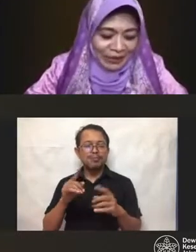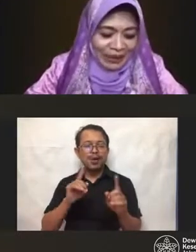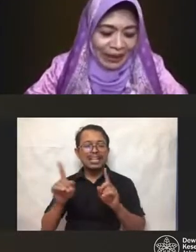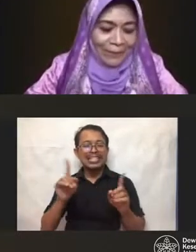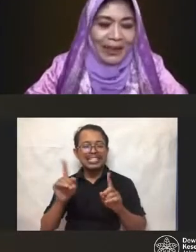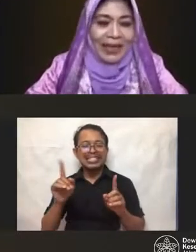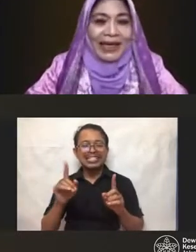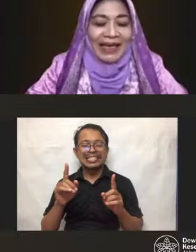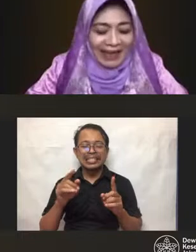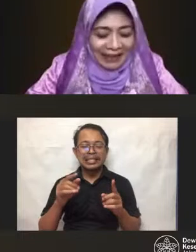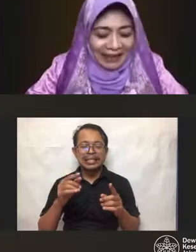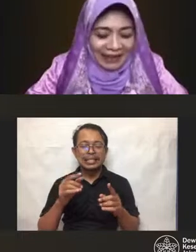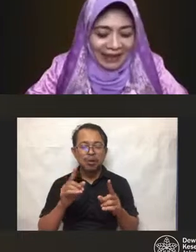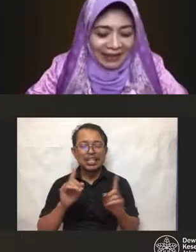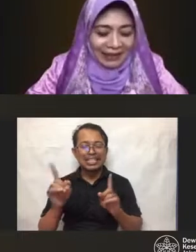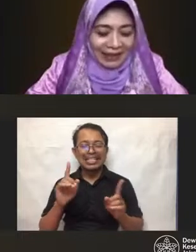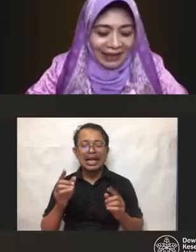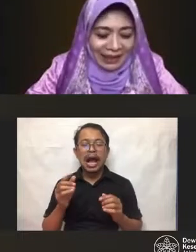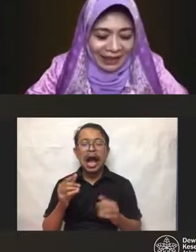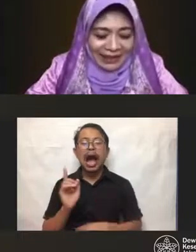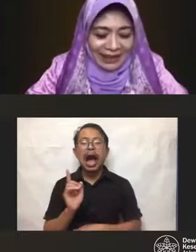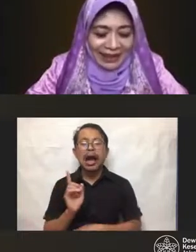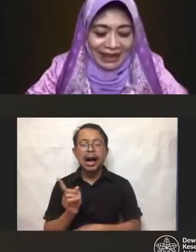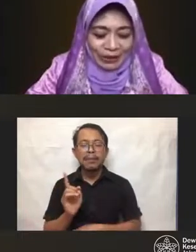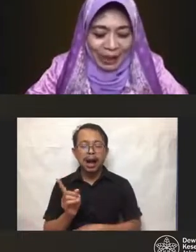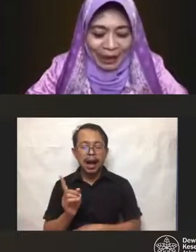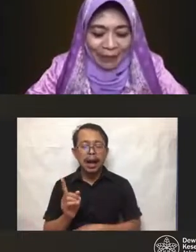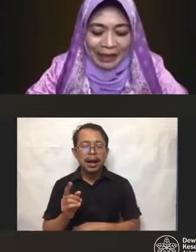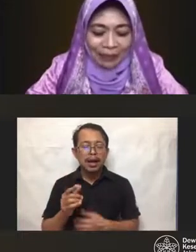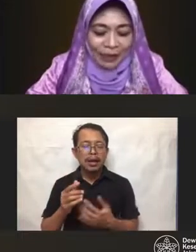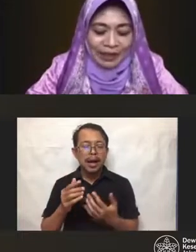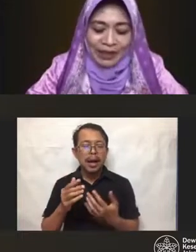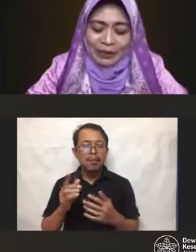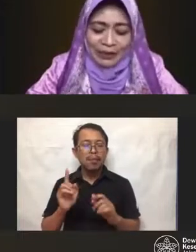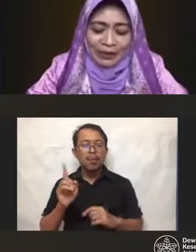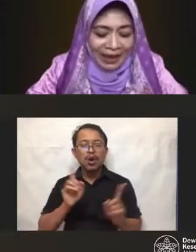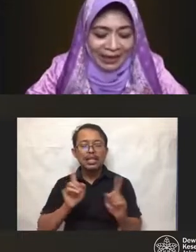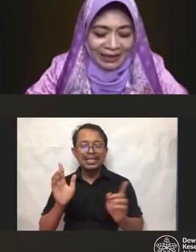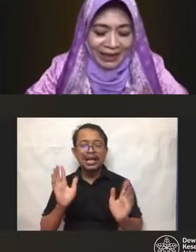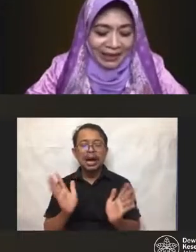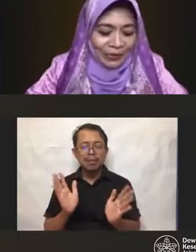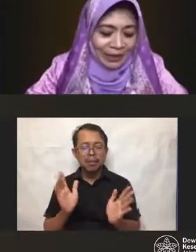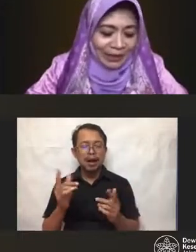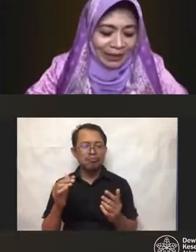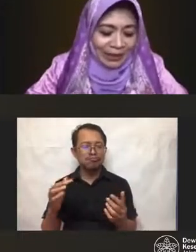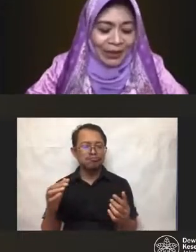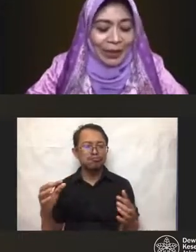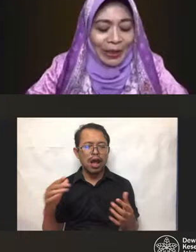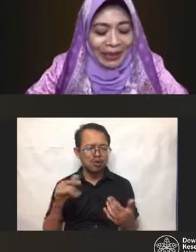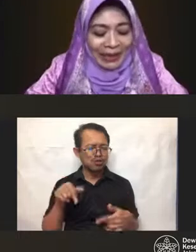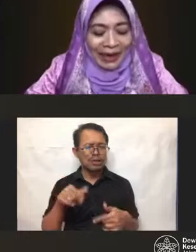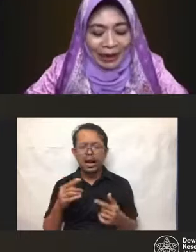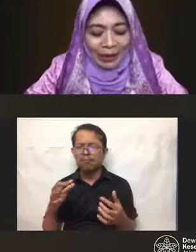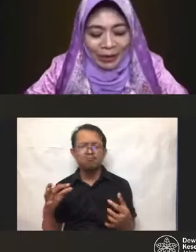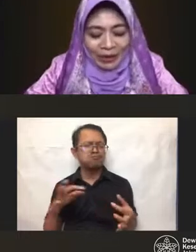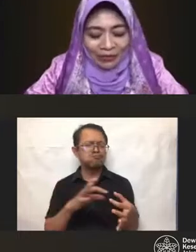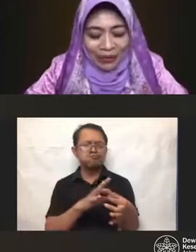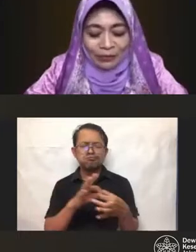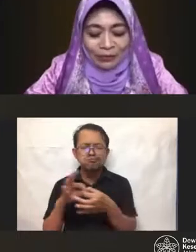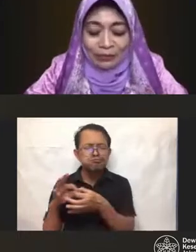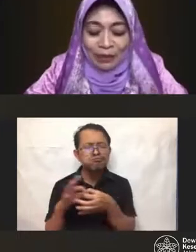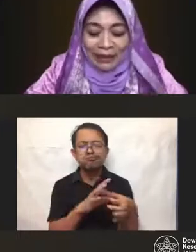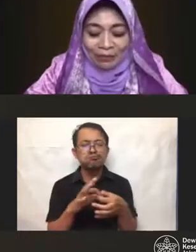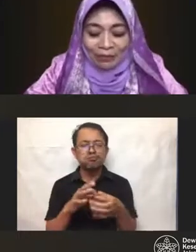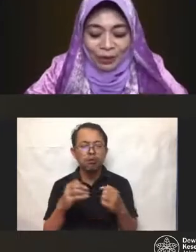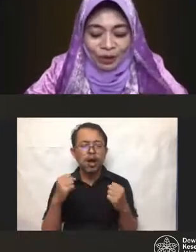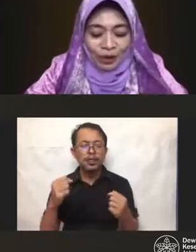media sosial. Indikasinya, keterkaitan isu agama dengan politik itu sangat-sangat kuat. Wacana keagamaan konservatif